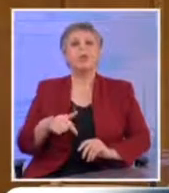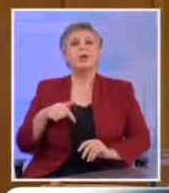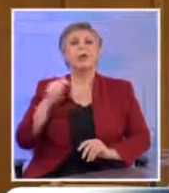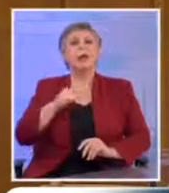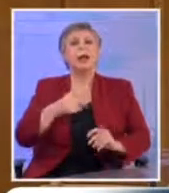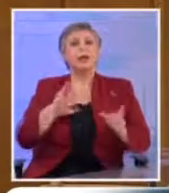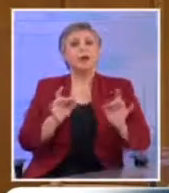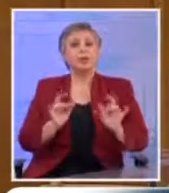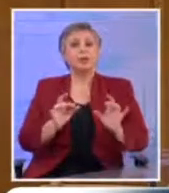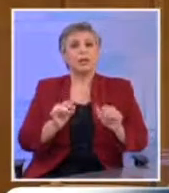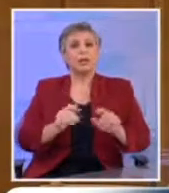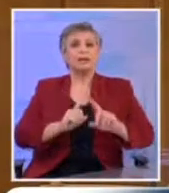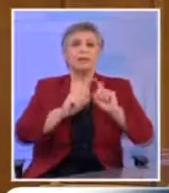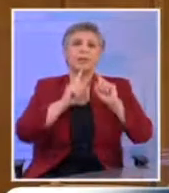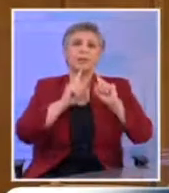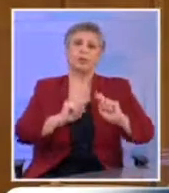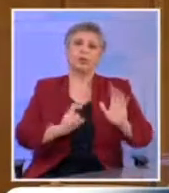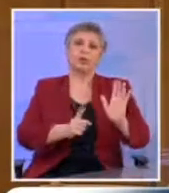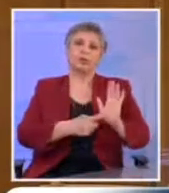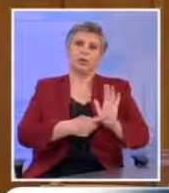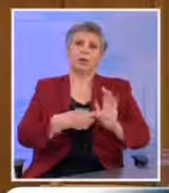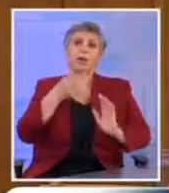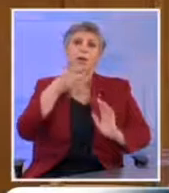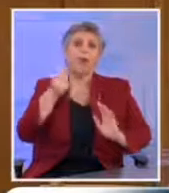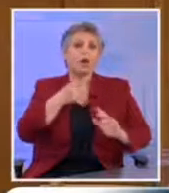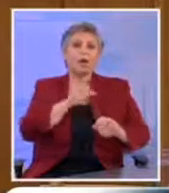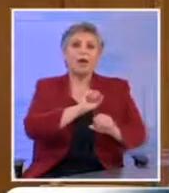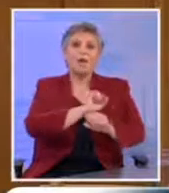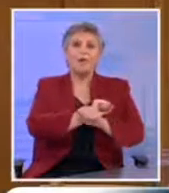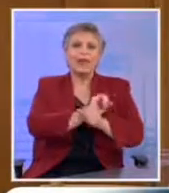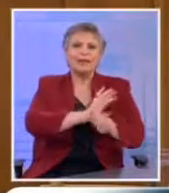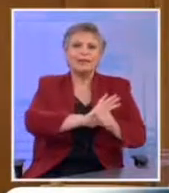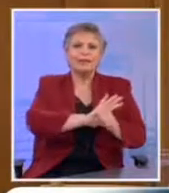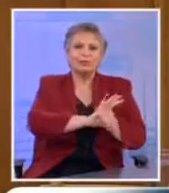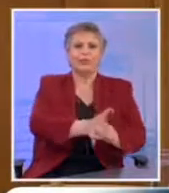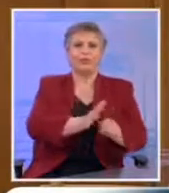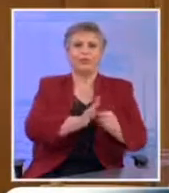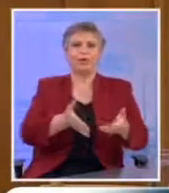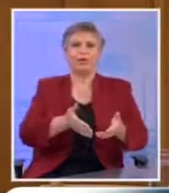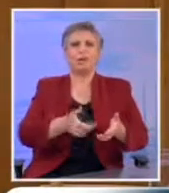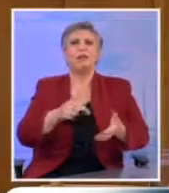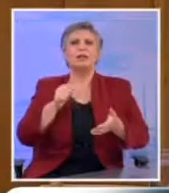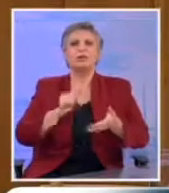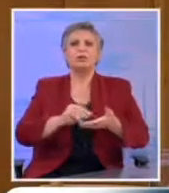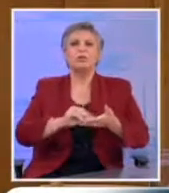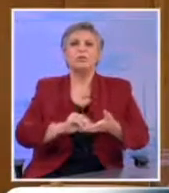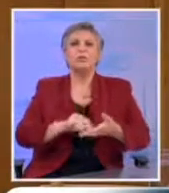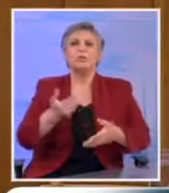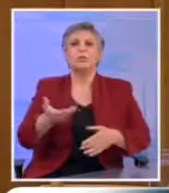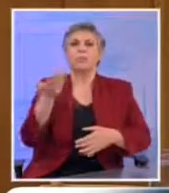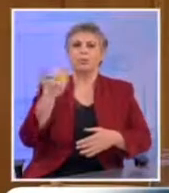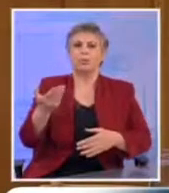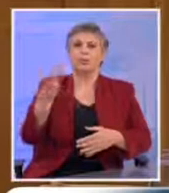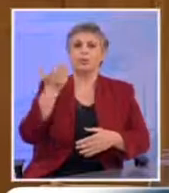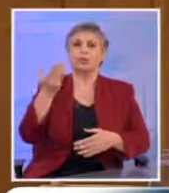Αυτές οι ρυθμίσεις επιβάλλονται και λόγω του αδιαχώρητου των φυλακών, αλλά και λόγω των συνεχών καταδικαστικών αποφάσεων εις βάρος της